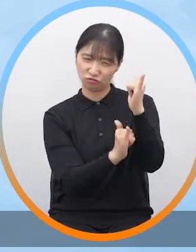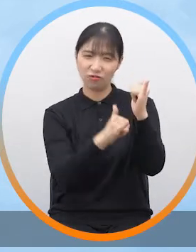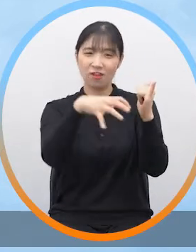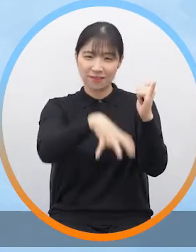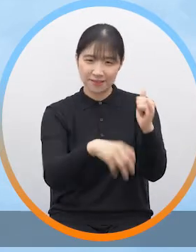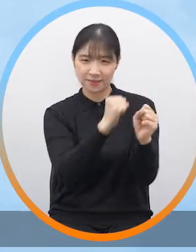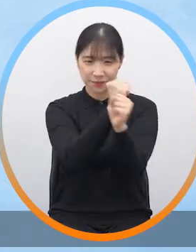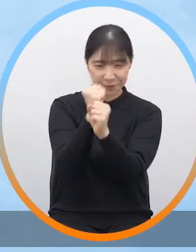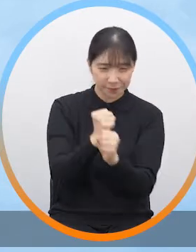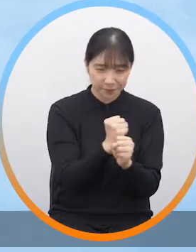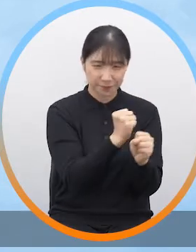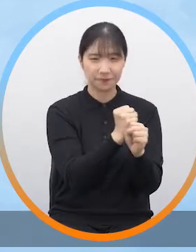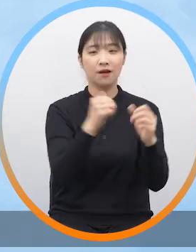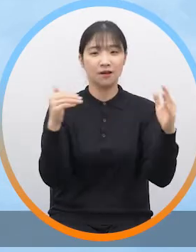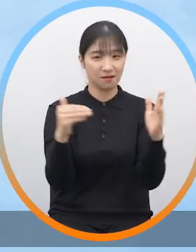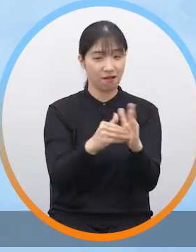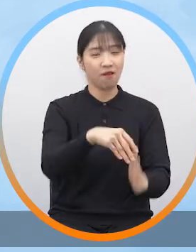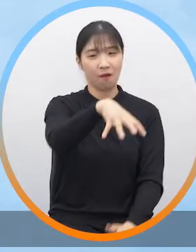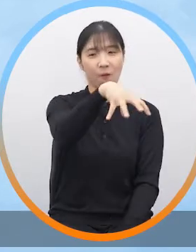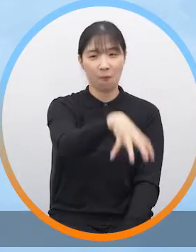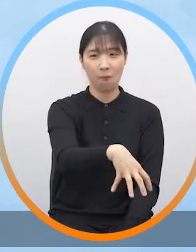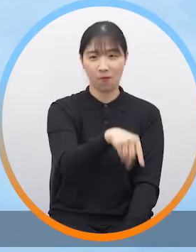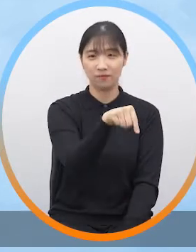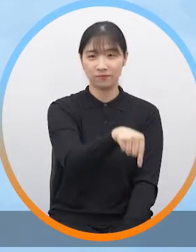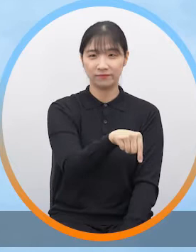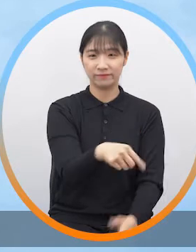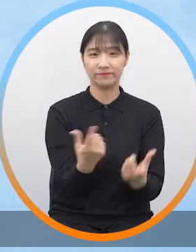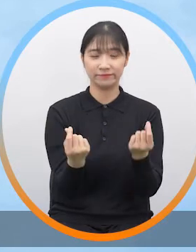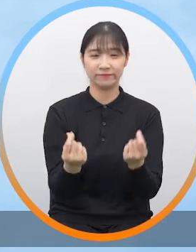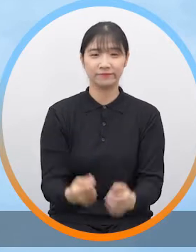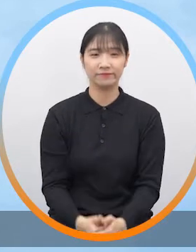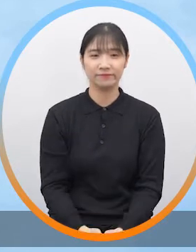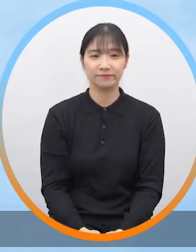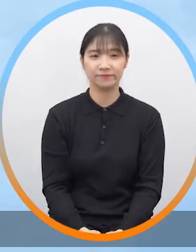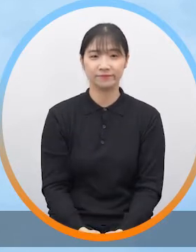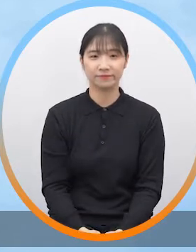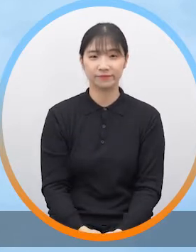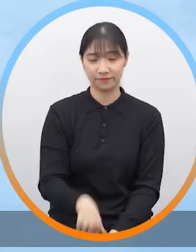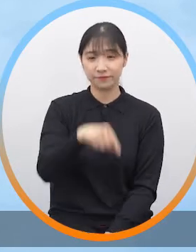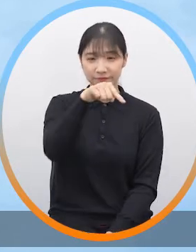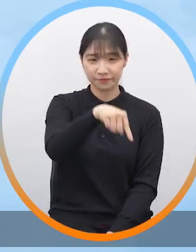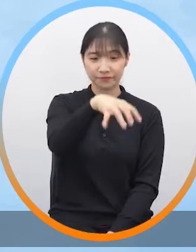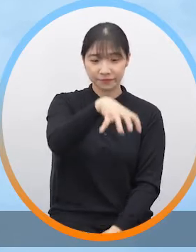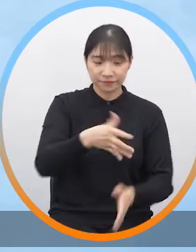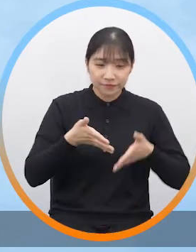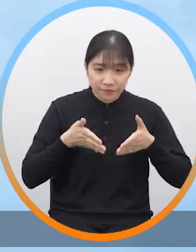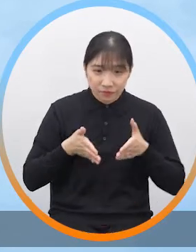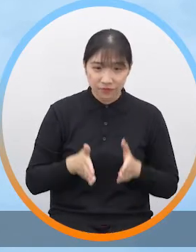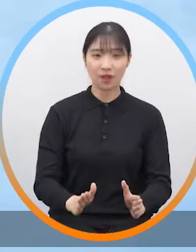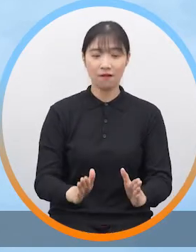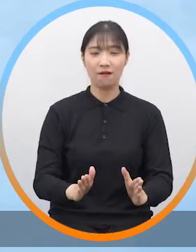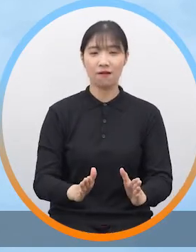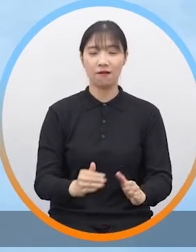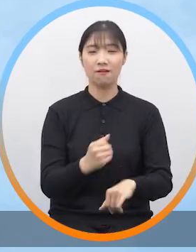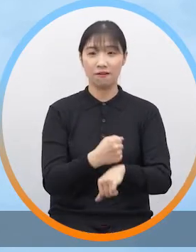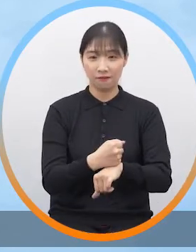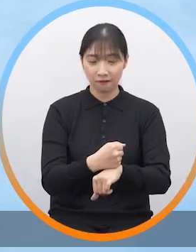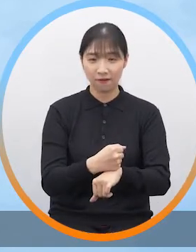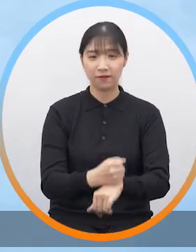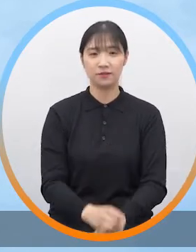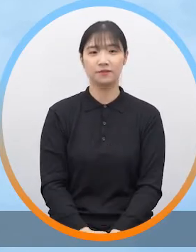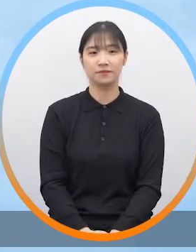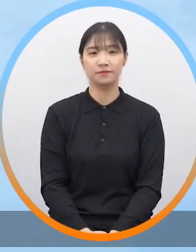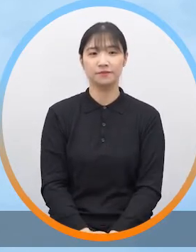유적지 정비되어 있는 그 가운데 하나입니다. 이 영암 성기동에서